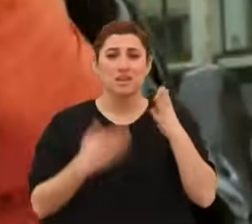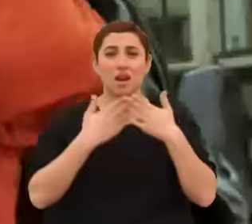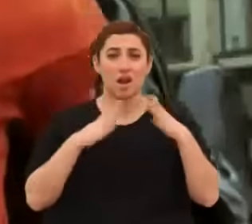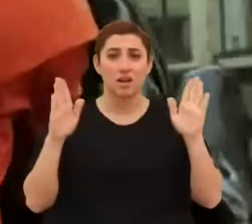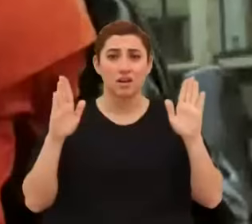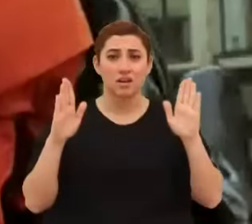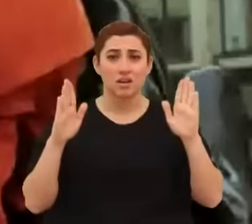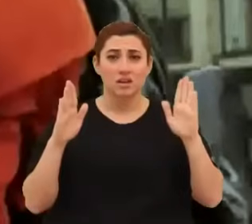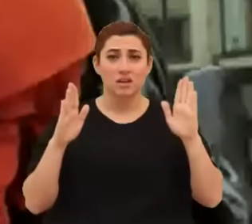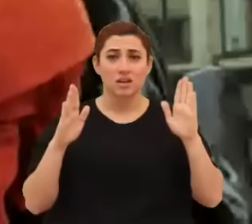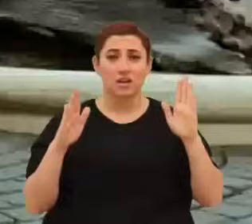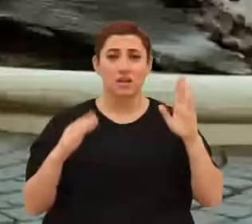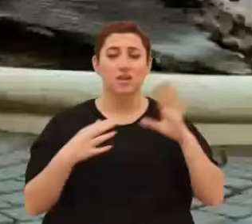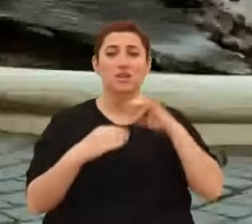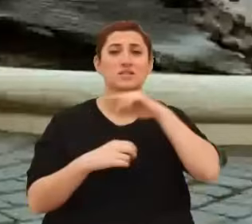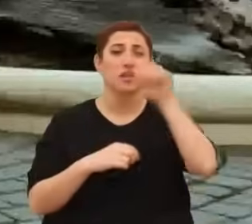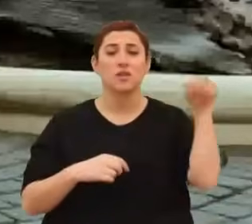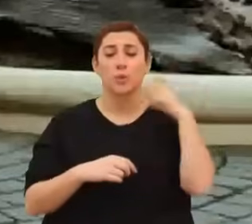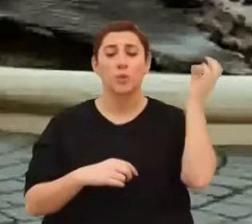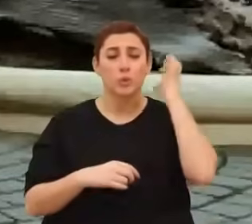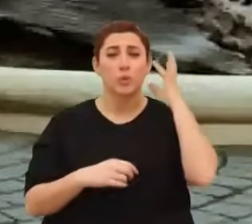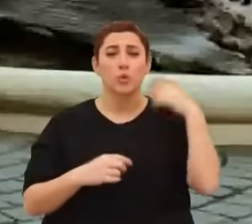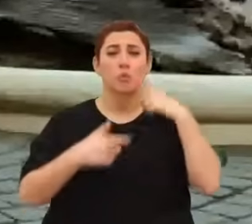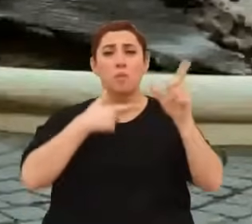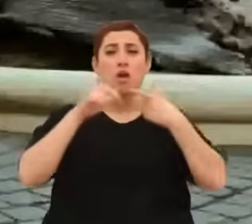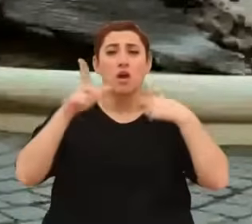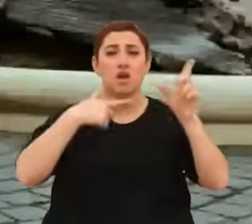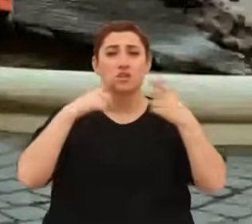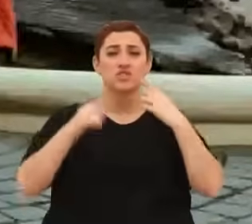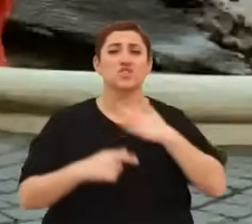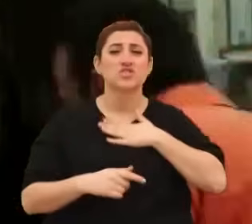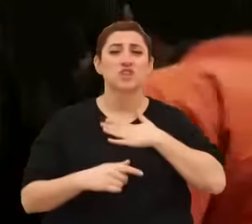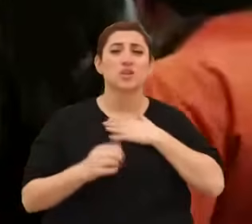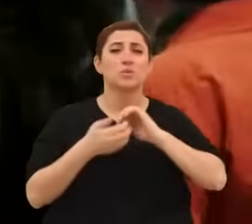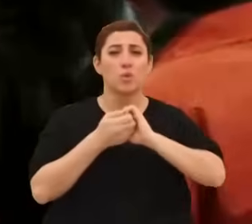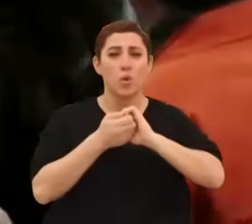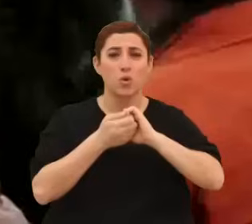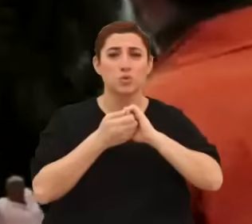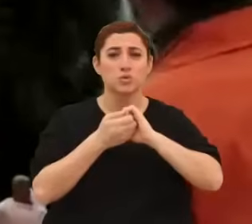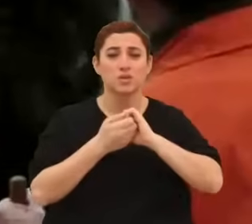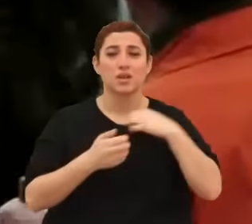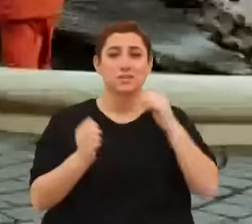arasına dalıp hafifçe tırmanarak şapkasını heykeldeki adamın başına taktı.